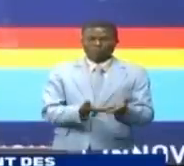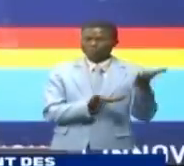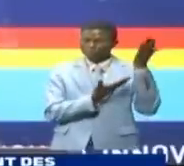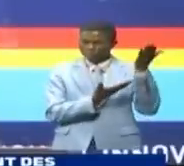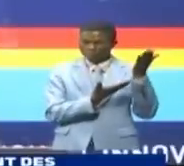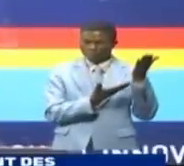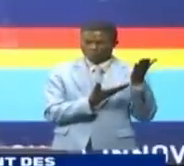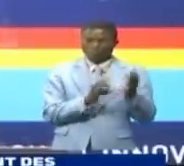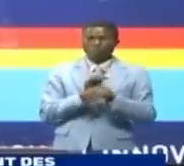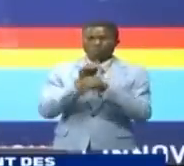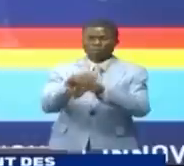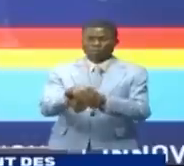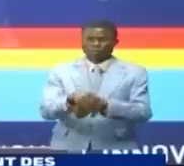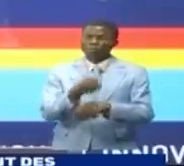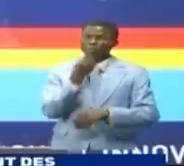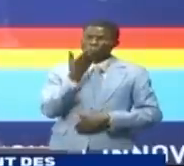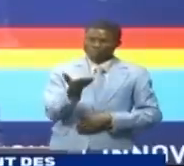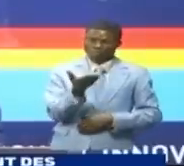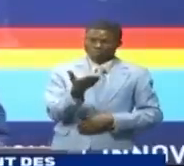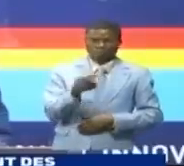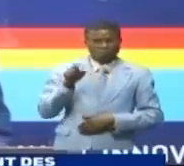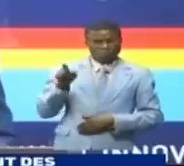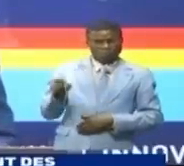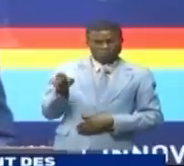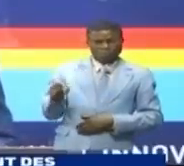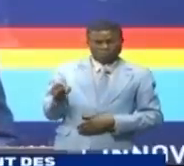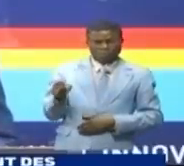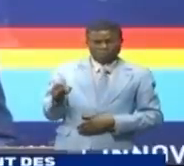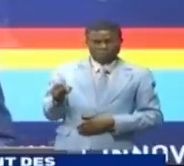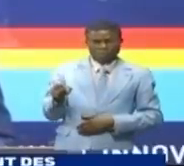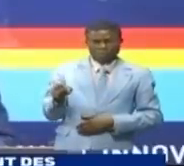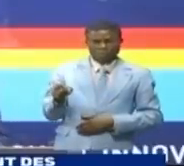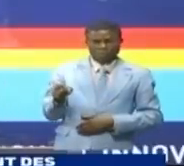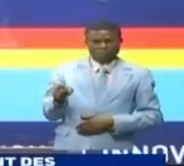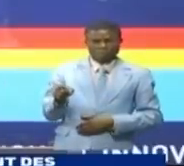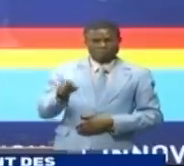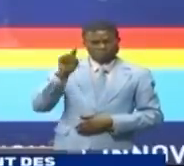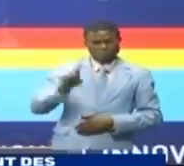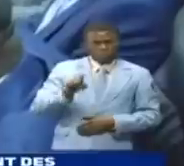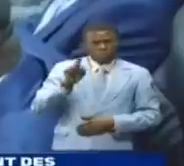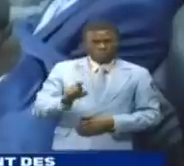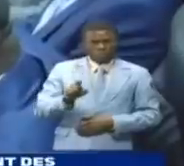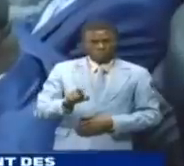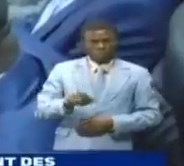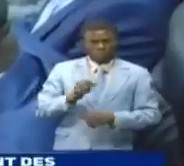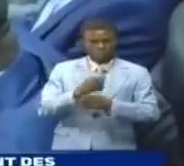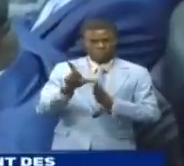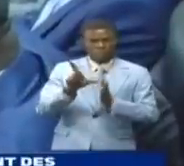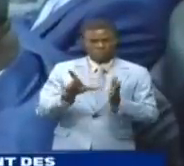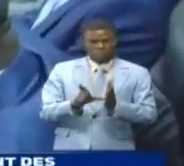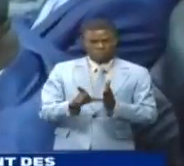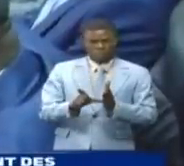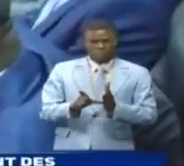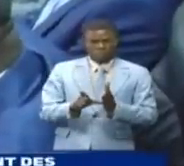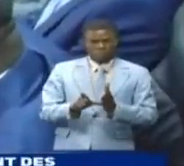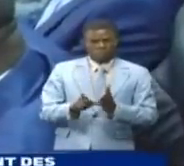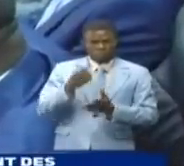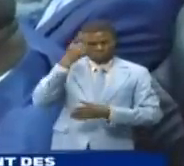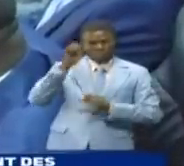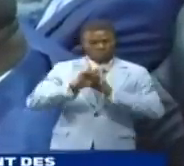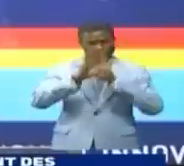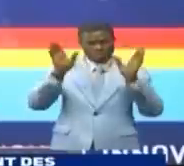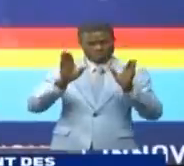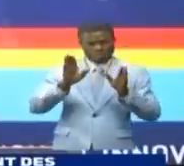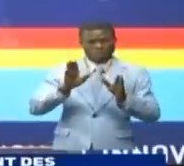de l'adhésion, même si celle-ci est obligatoire du fait de la loi. Mais les sectoriels ont bien compris, n'ont pas manqué